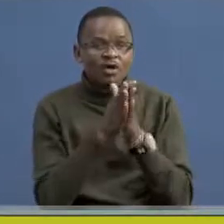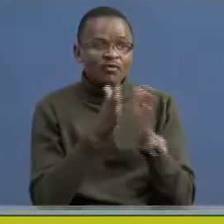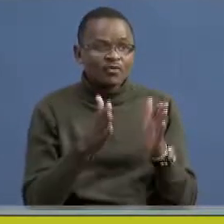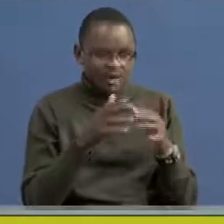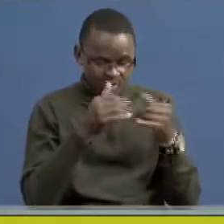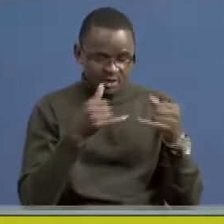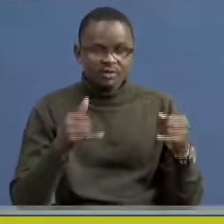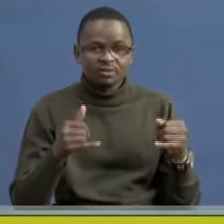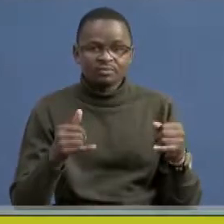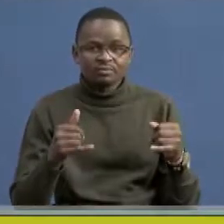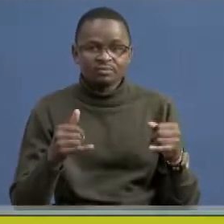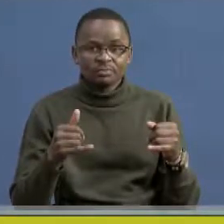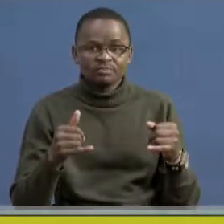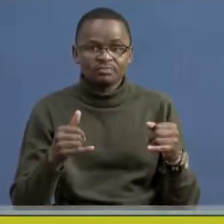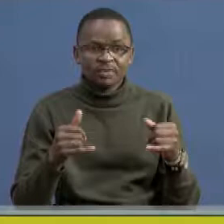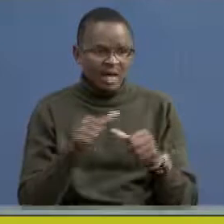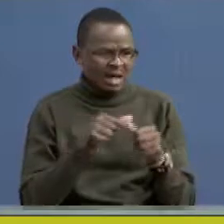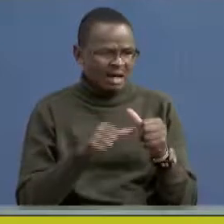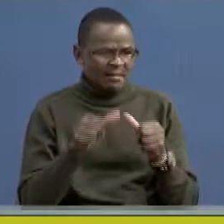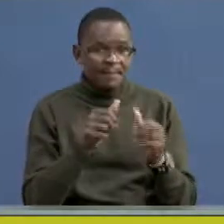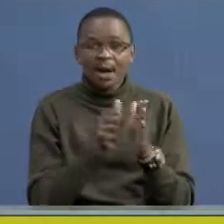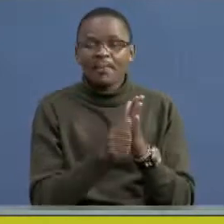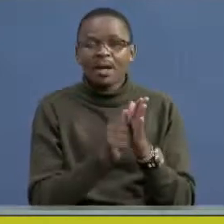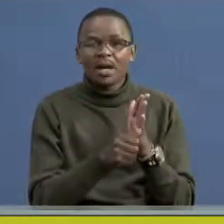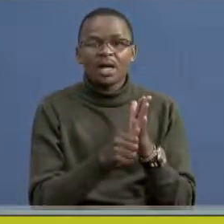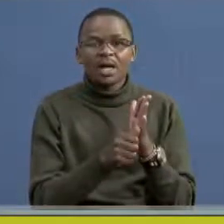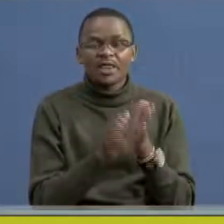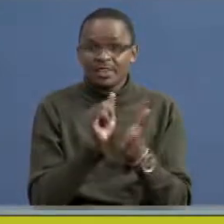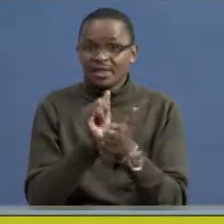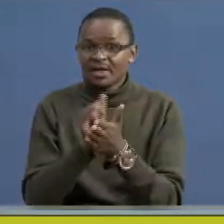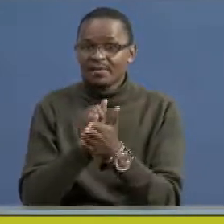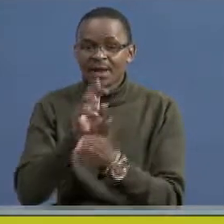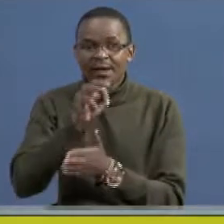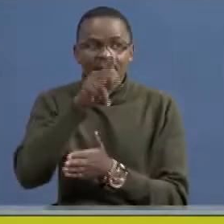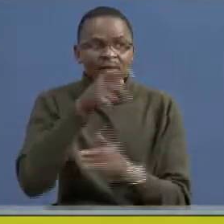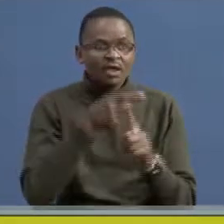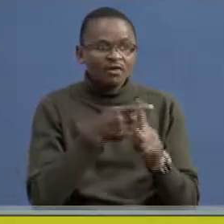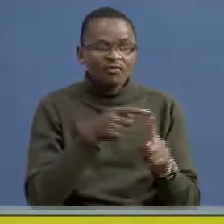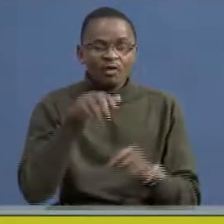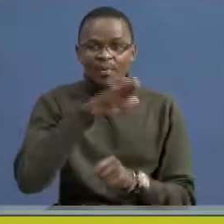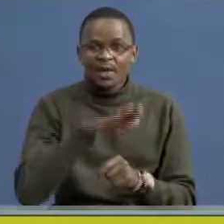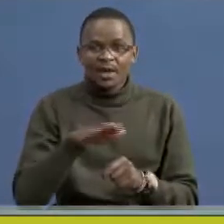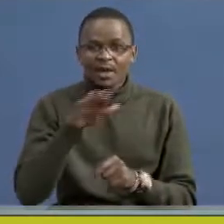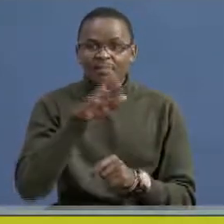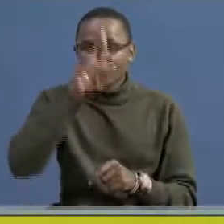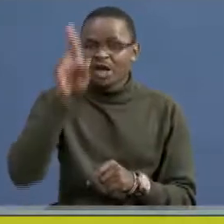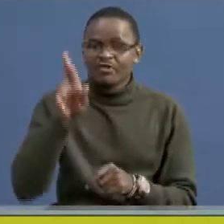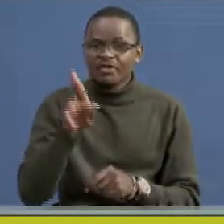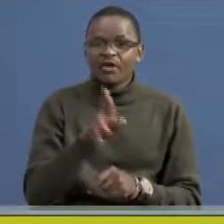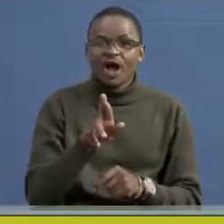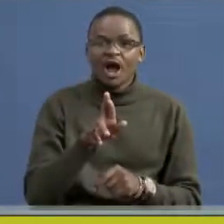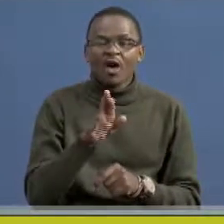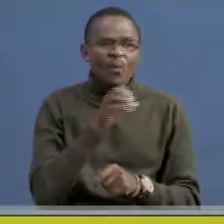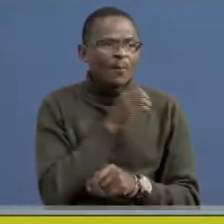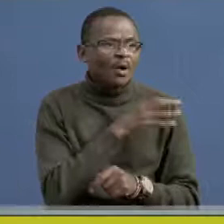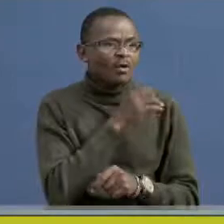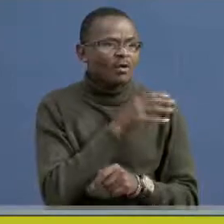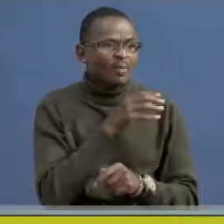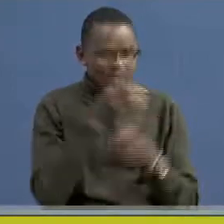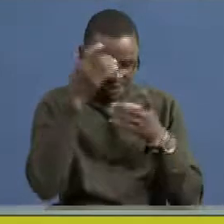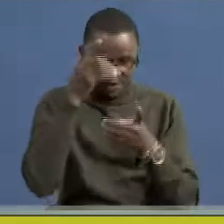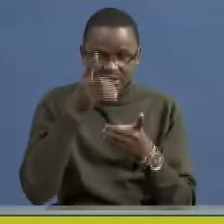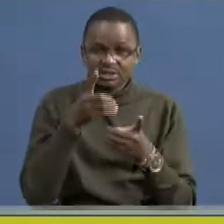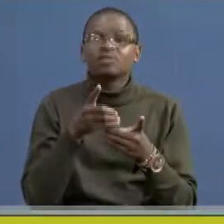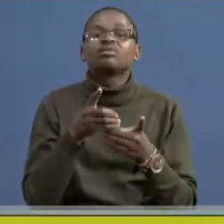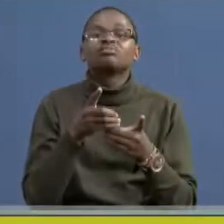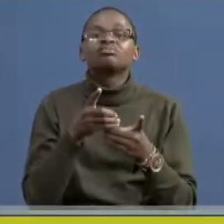mizizi ya habari na sakata kuhusiana na mahindi, ambapo wabunge kutoka eneo la Bonde la Ufa wamelalama uamuzi wa